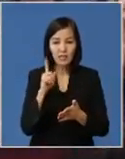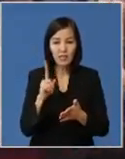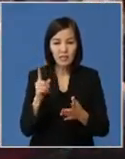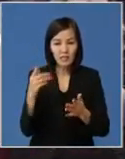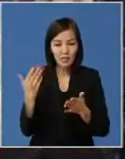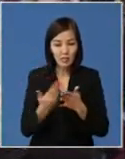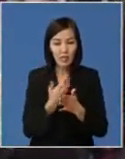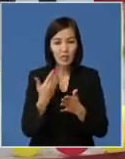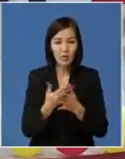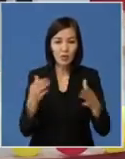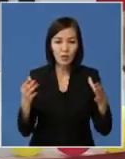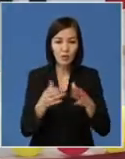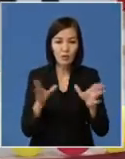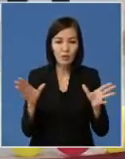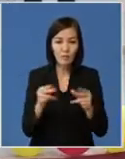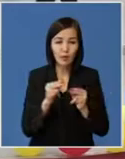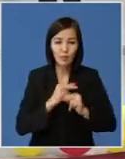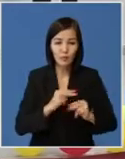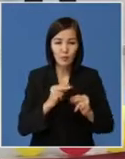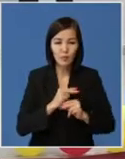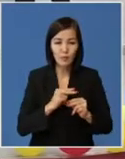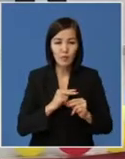мен топпен жұмыс істеу шеберліктері бағаланды.